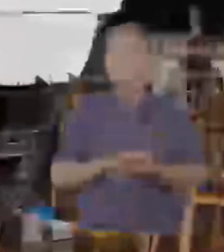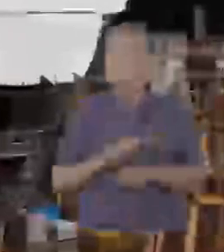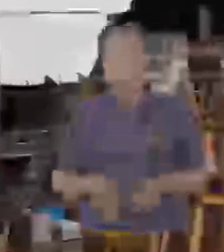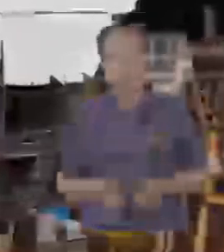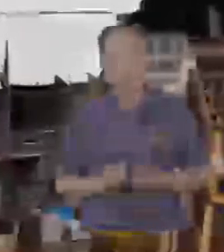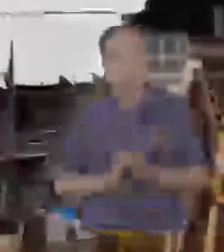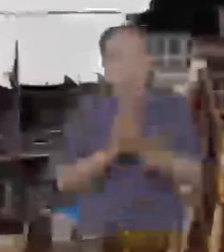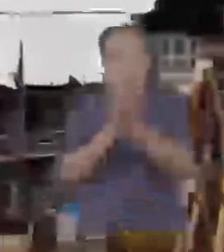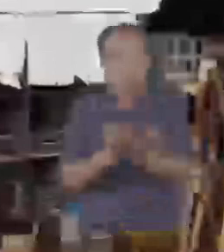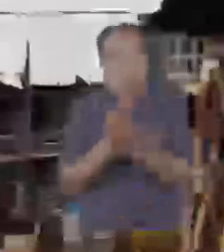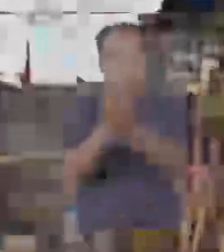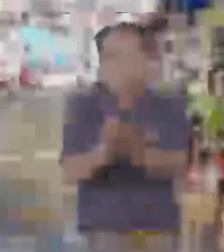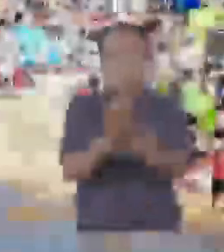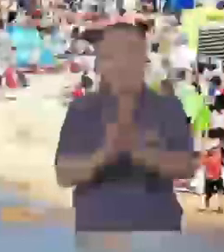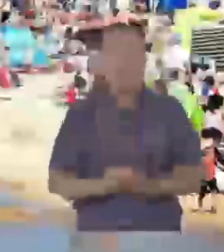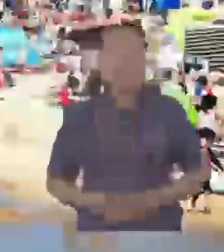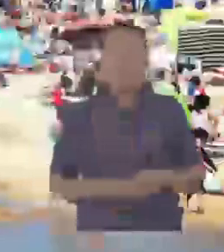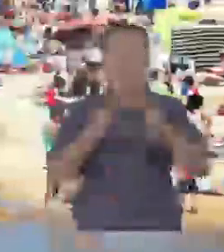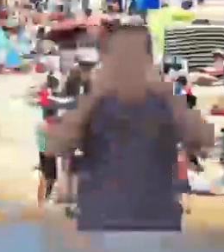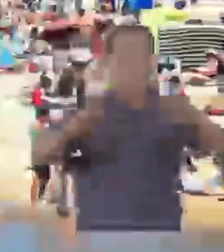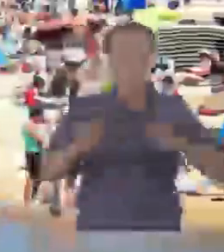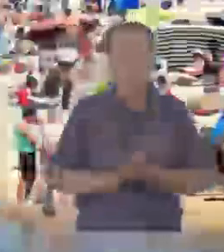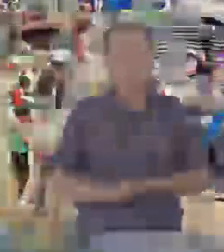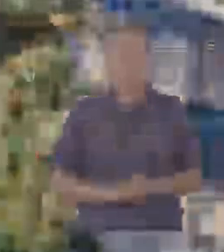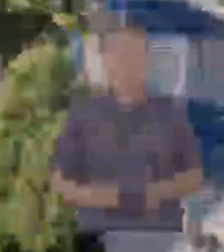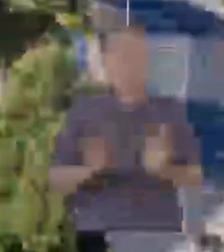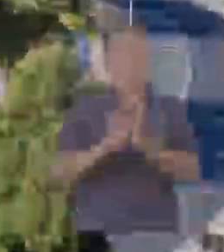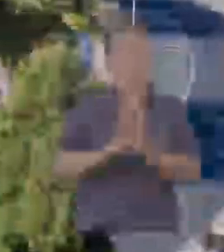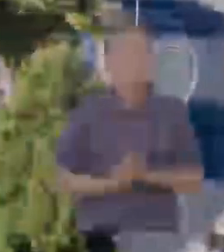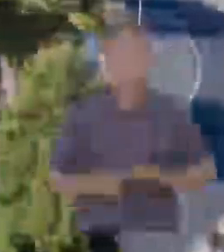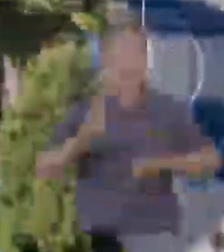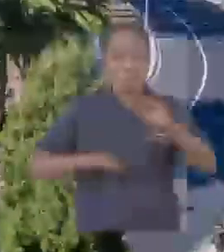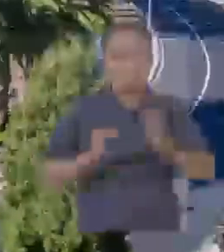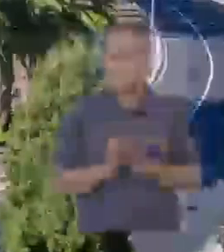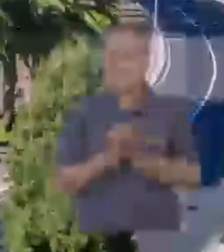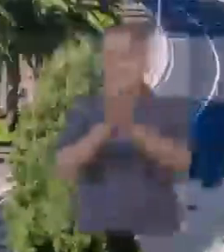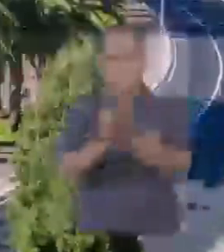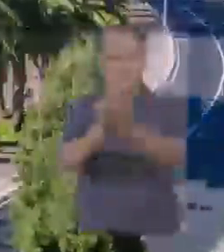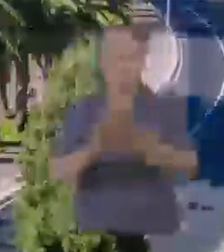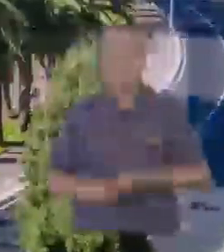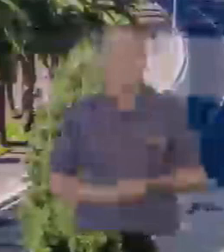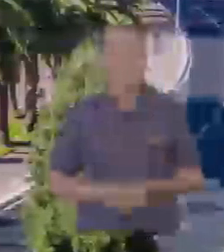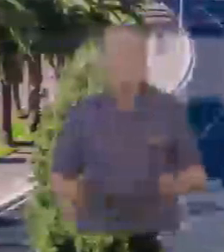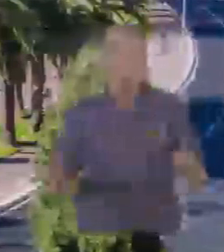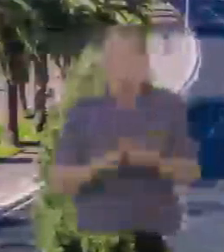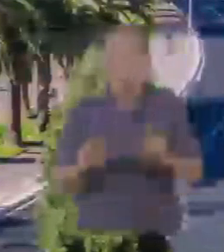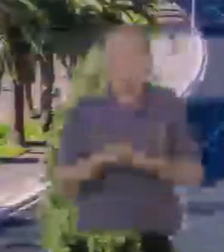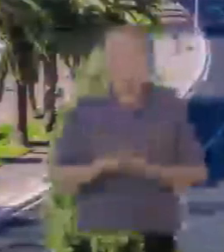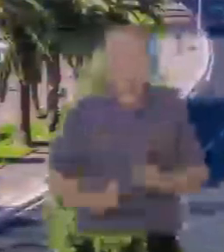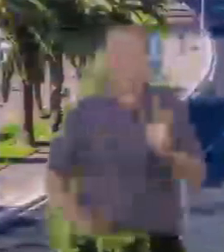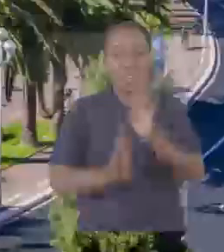aussi de développer le tourisme balnéaire, dont la Côte d'Azur, avec ses belles plages,